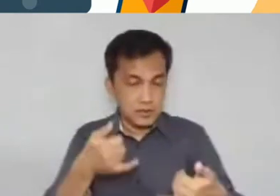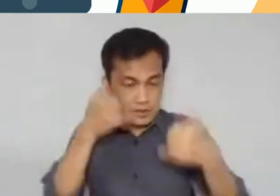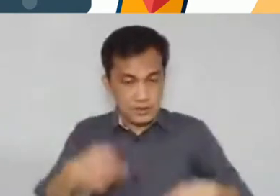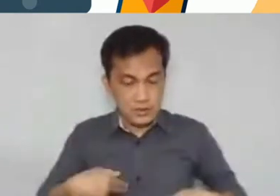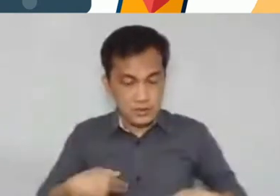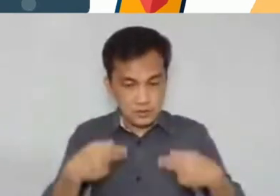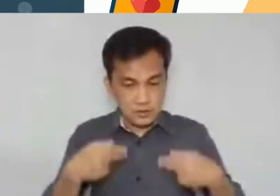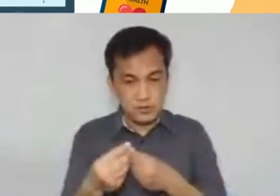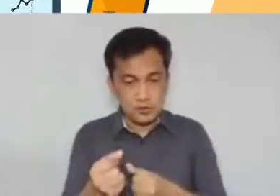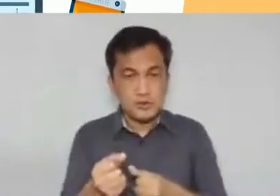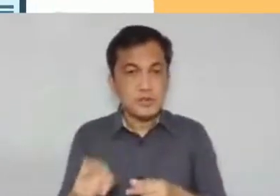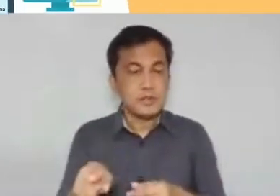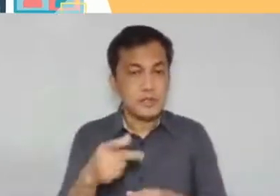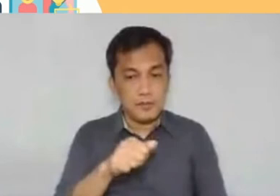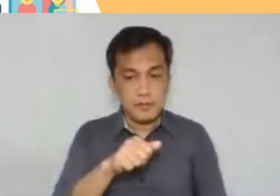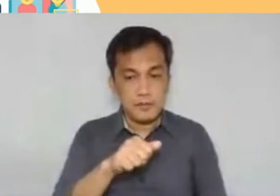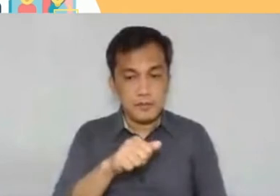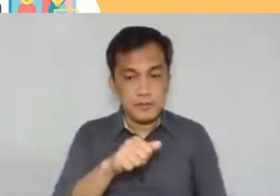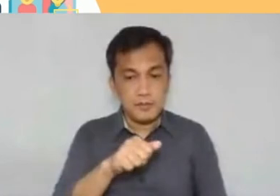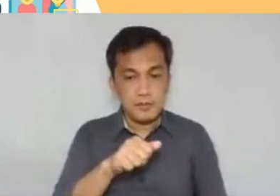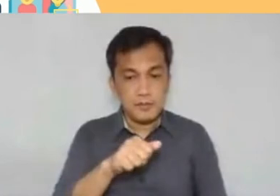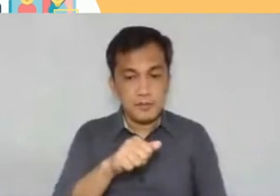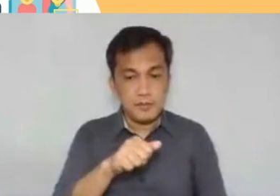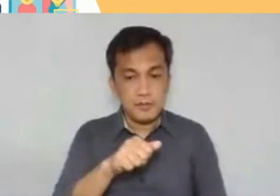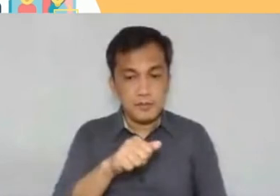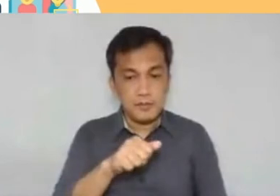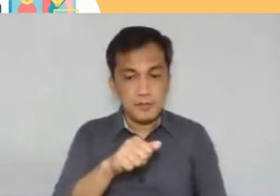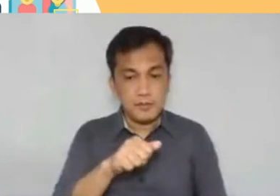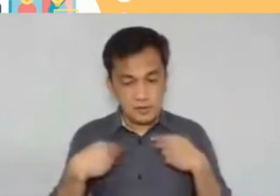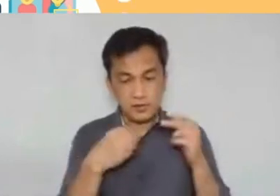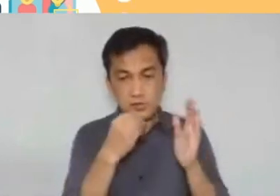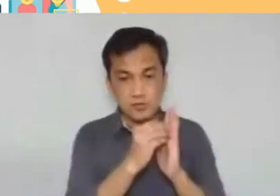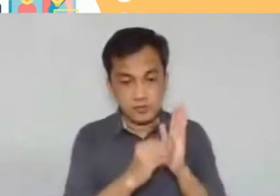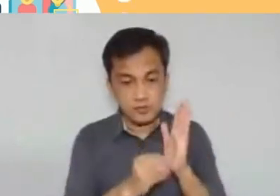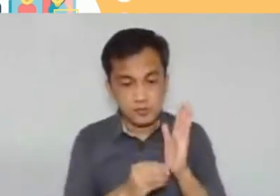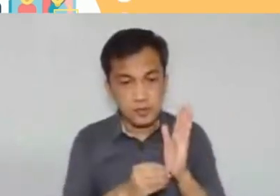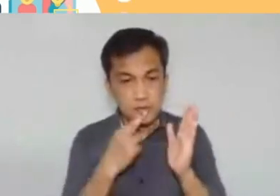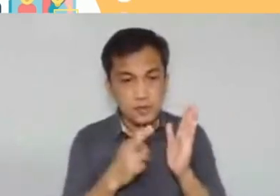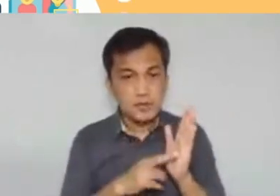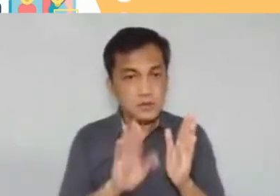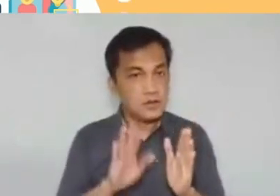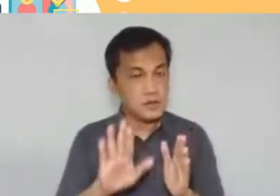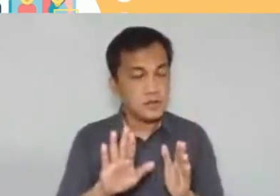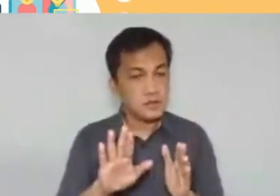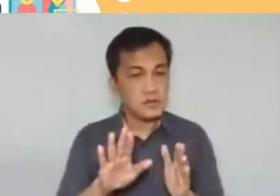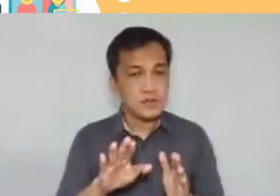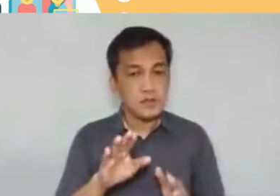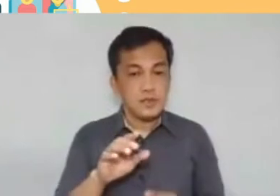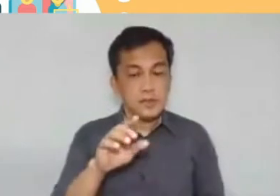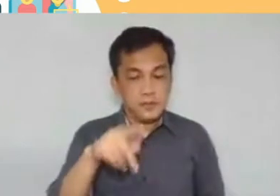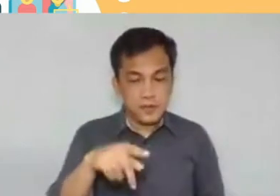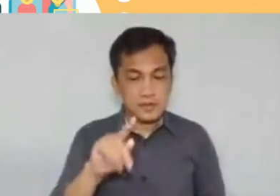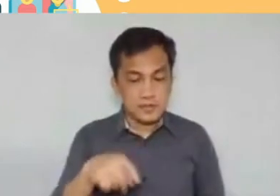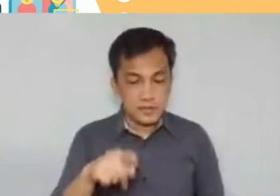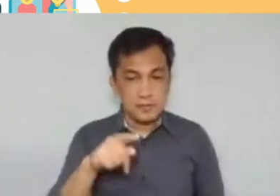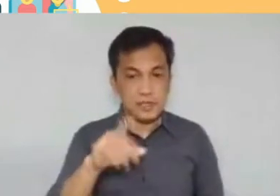Ang mga talaang pangkalusugan o health records ng kanilang PCPN ay nakatago sa isang ligtas na